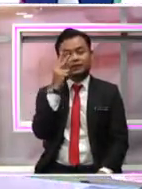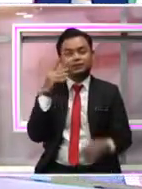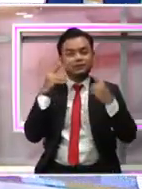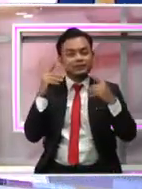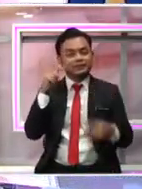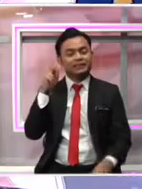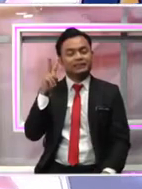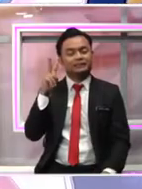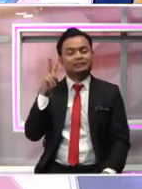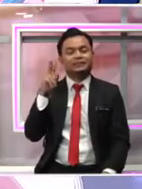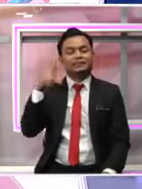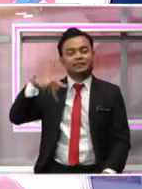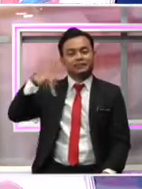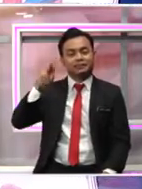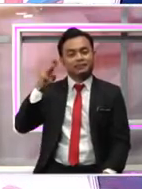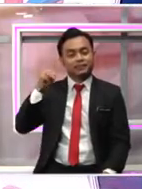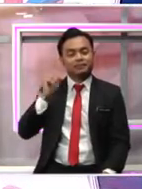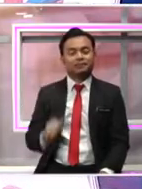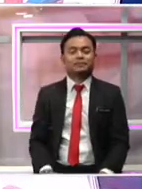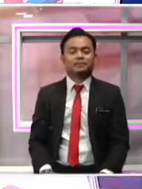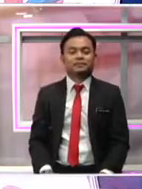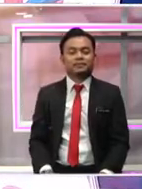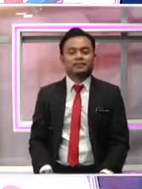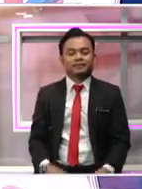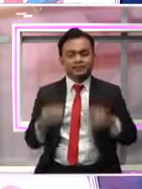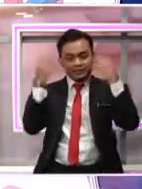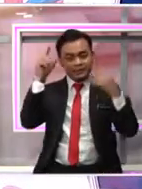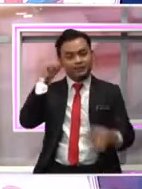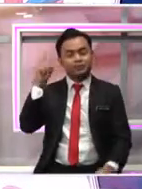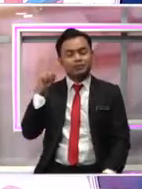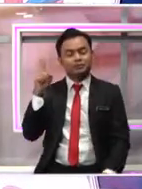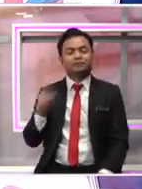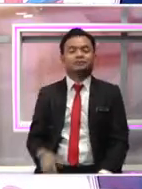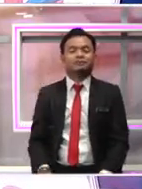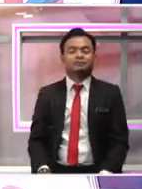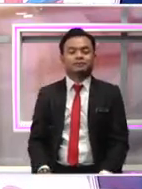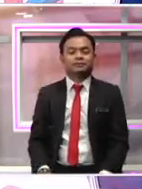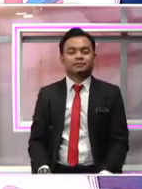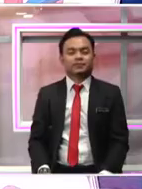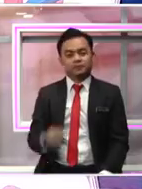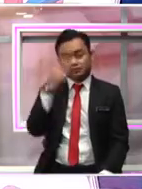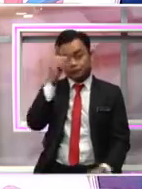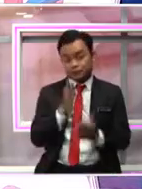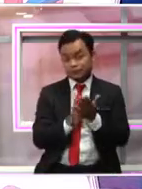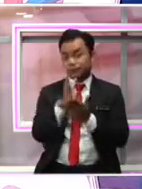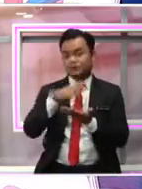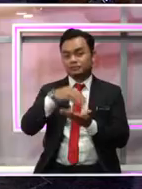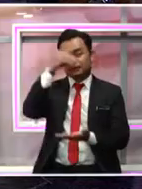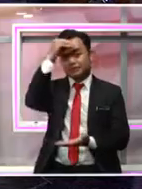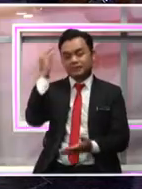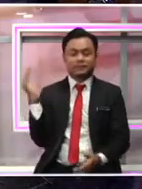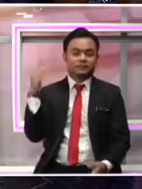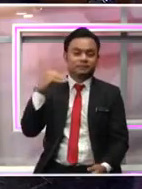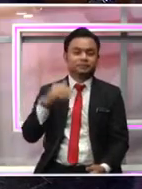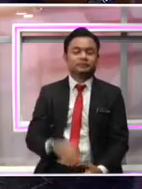bersama saya Nisa dan kita dc gozoel bersama-sama dengan kita hari ini Jom kite nak teruskan sesi pembelajaran kita silahkan cek